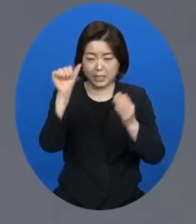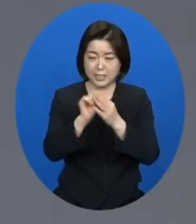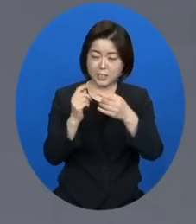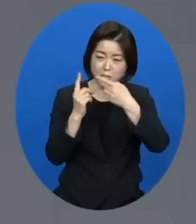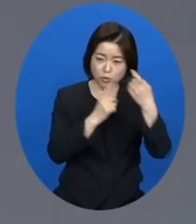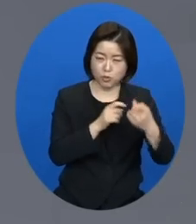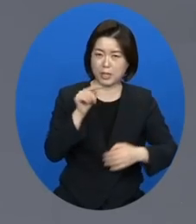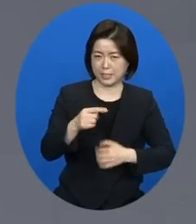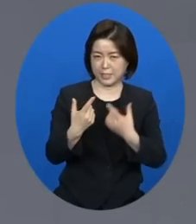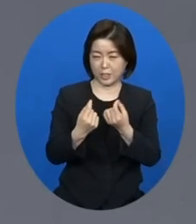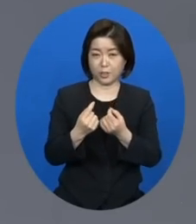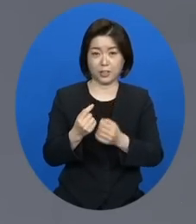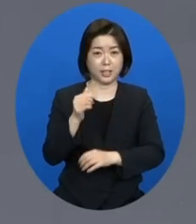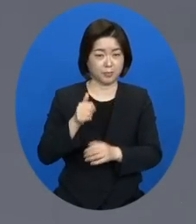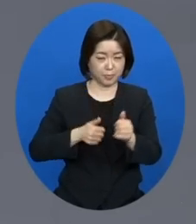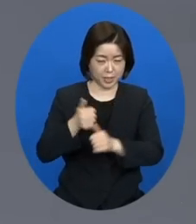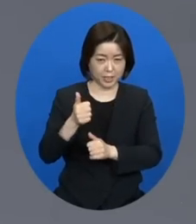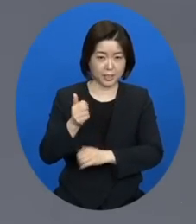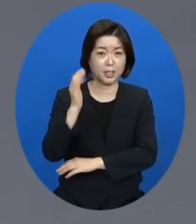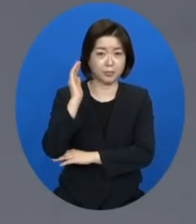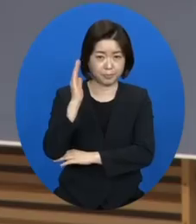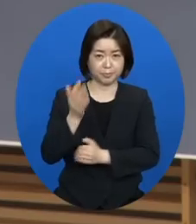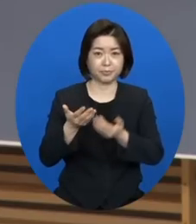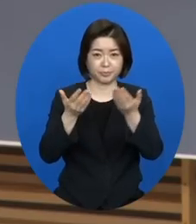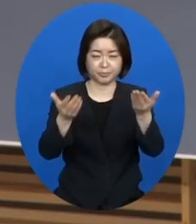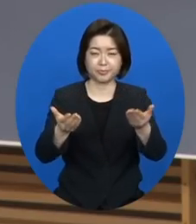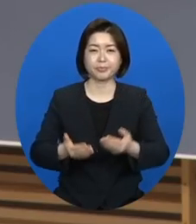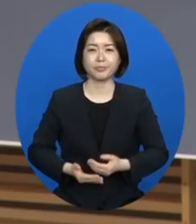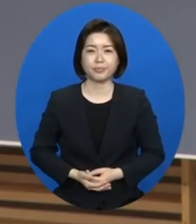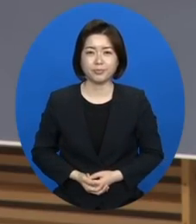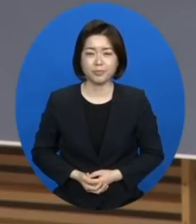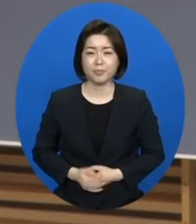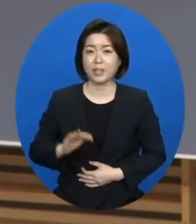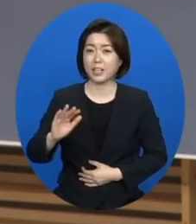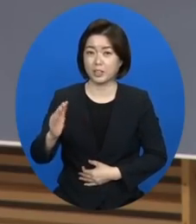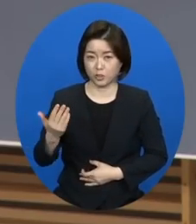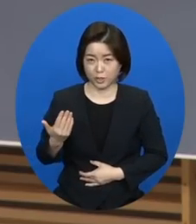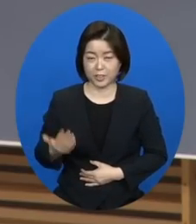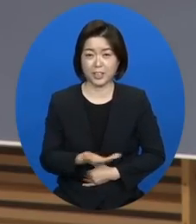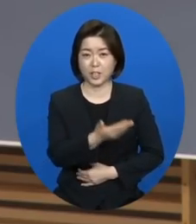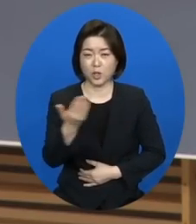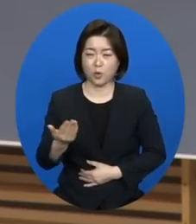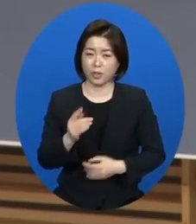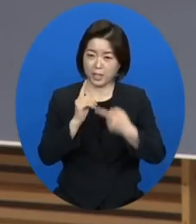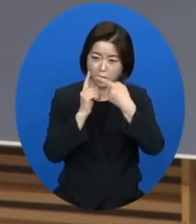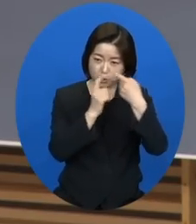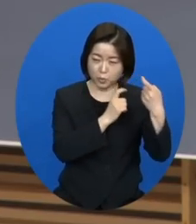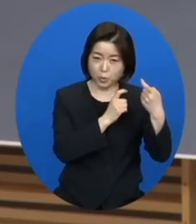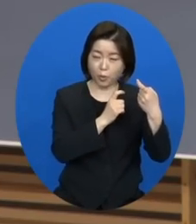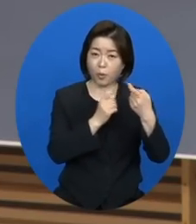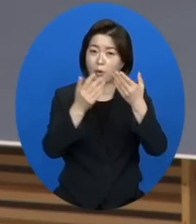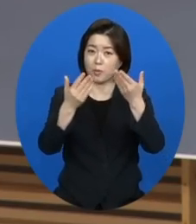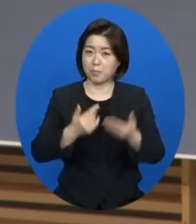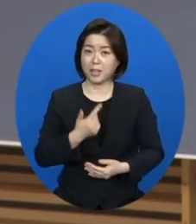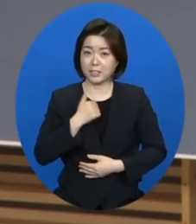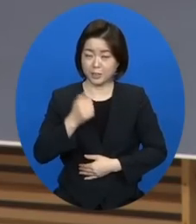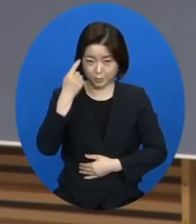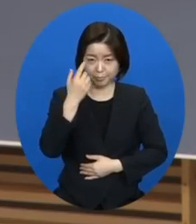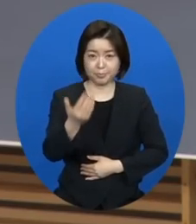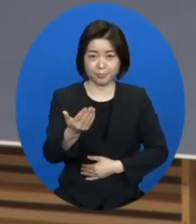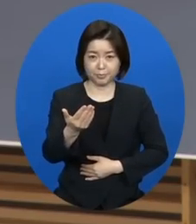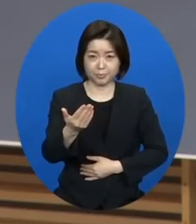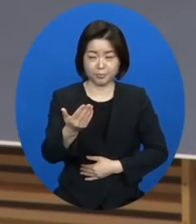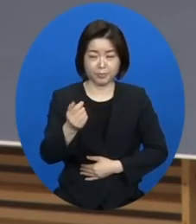이렇게 이기라 라는 제목의 말씀을 나누겠습니다. 최근에 여러분 유혹을 받으신 적 있으십니까?